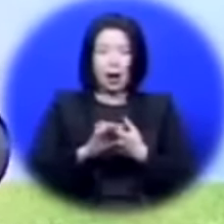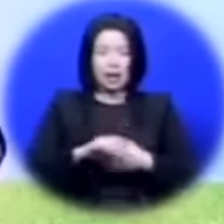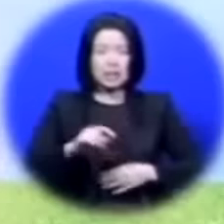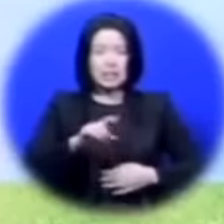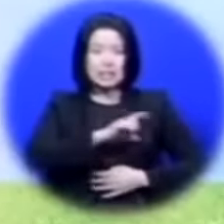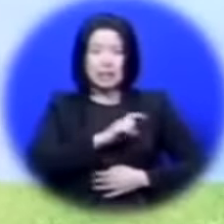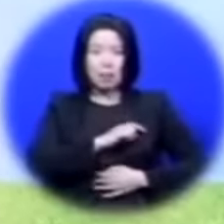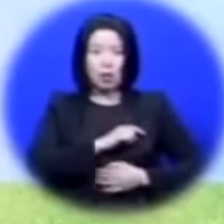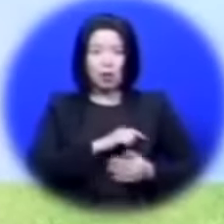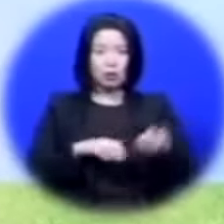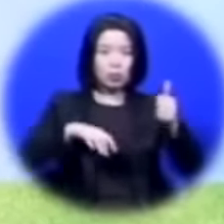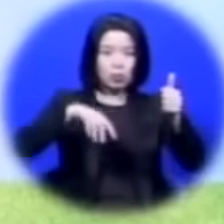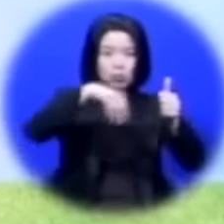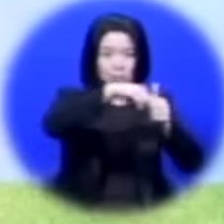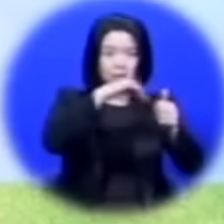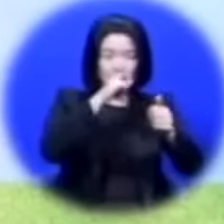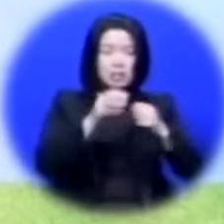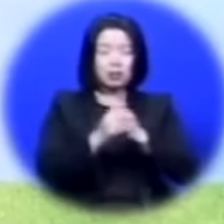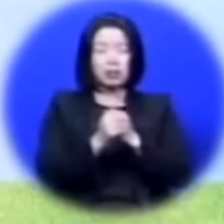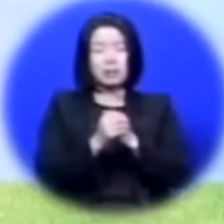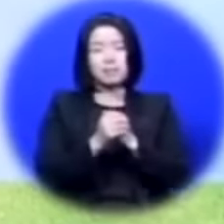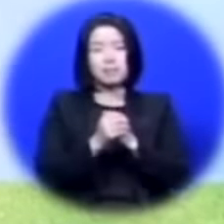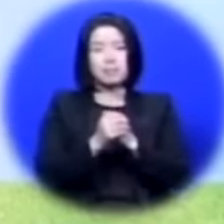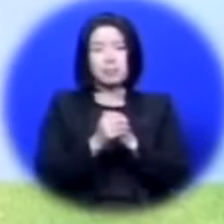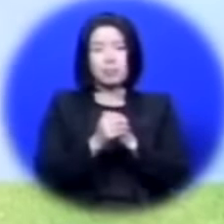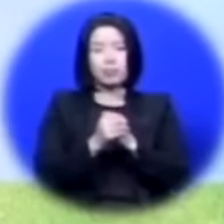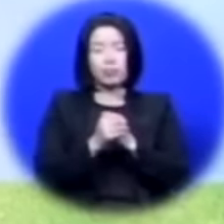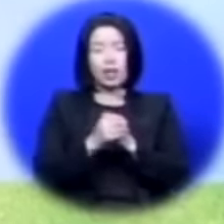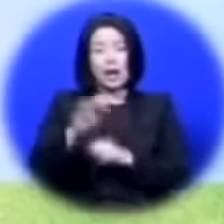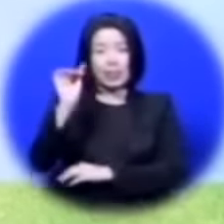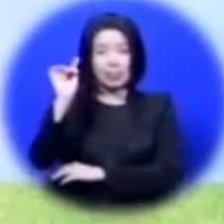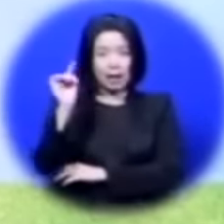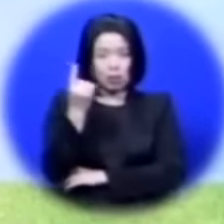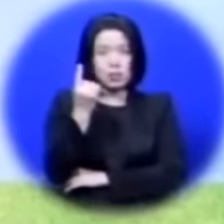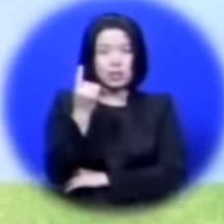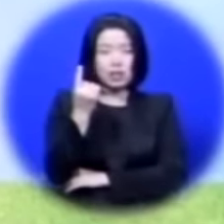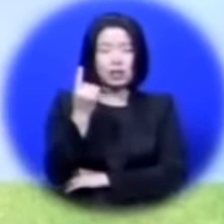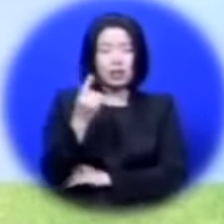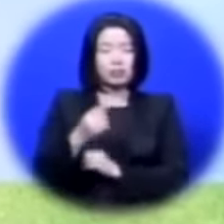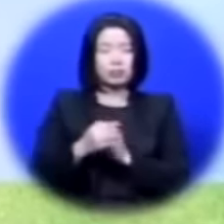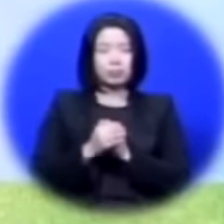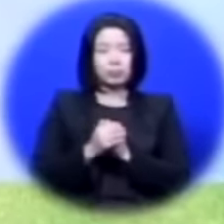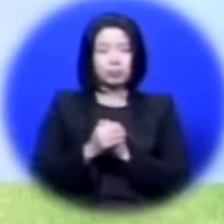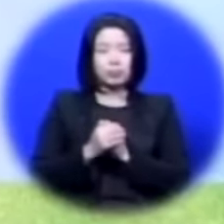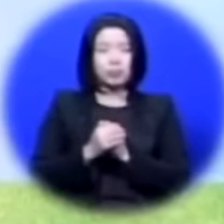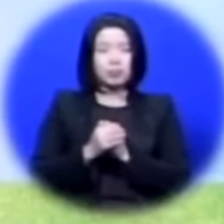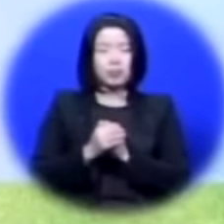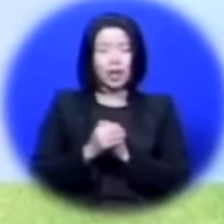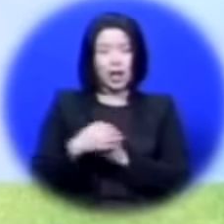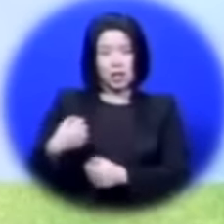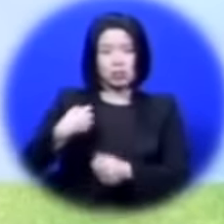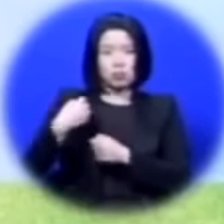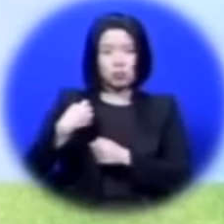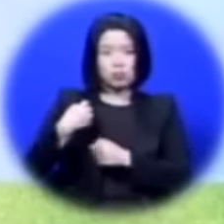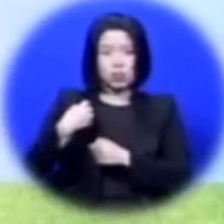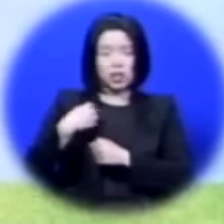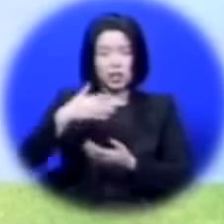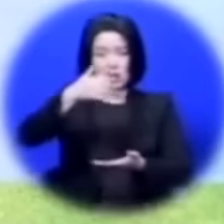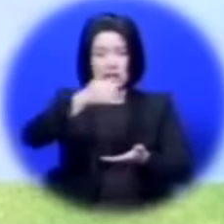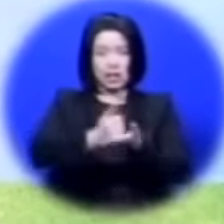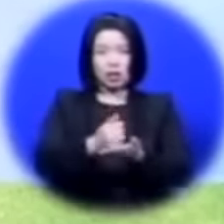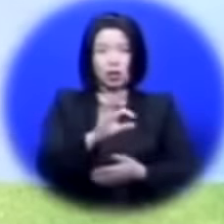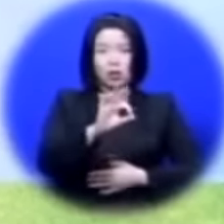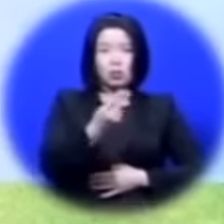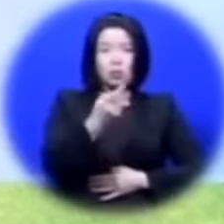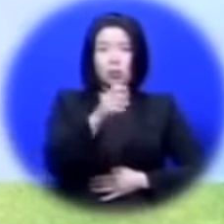있기를 어 그 다윗의 그 군대 장관이었고 요압이